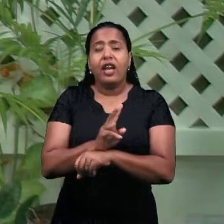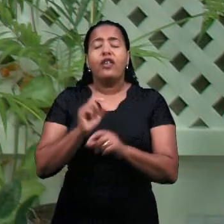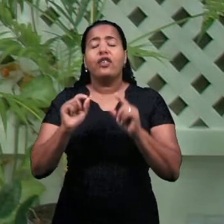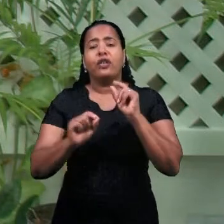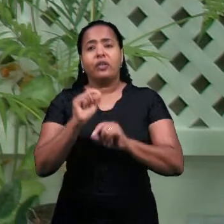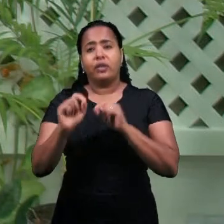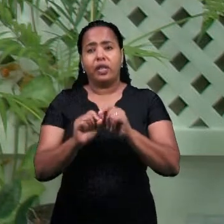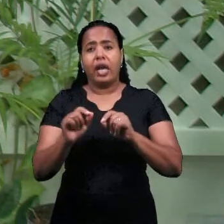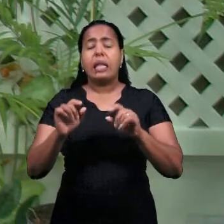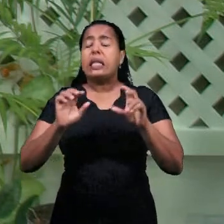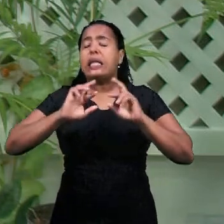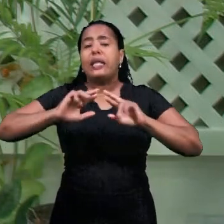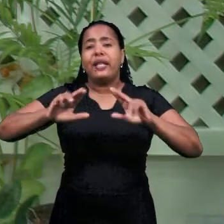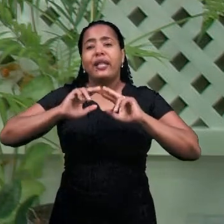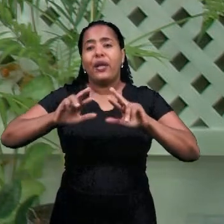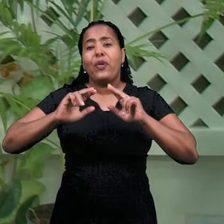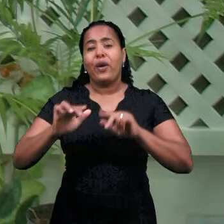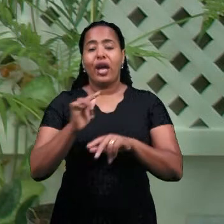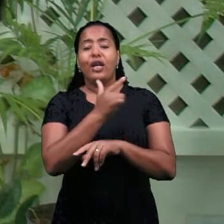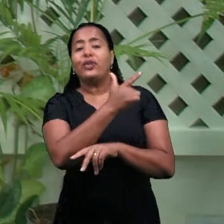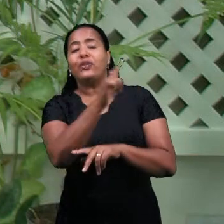de, cette,